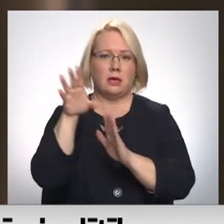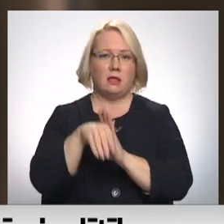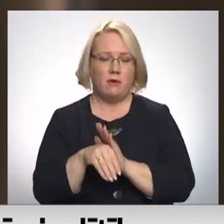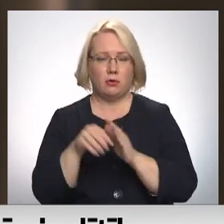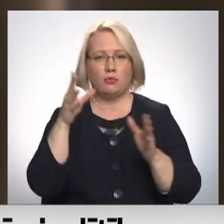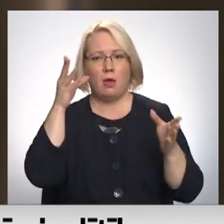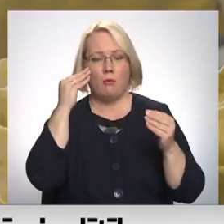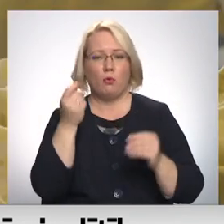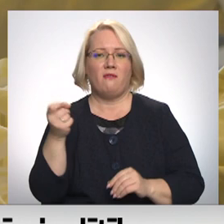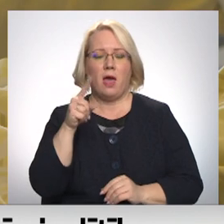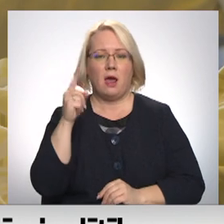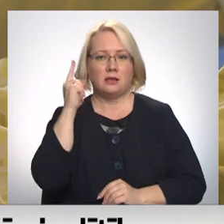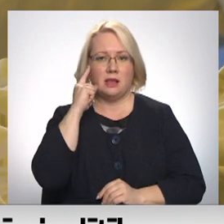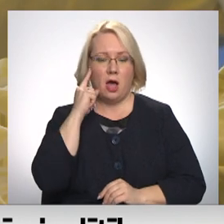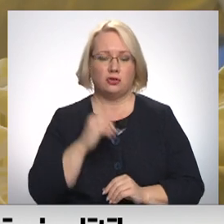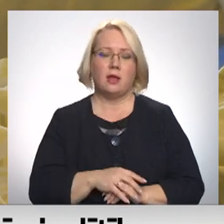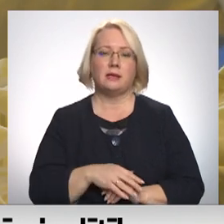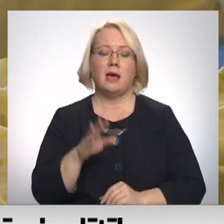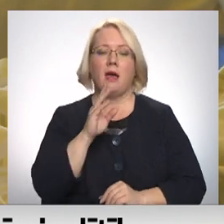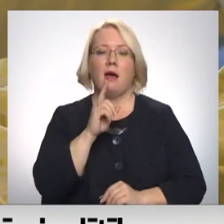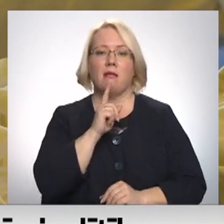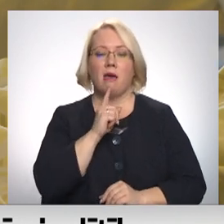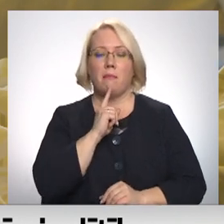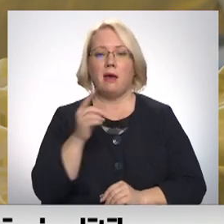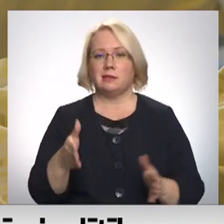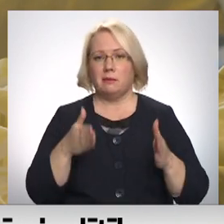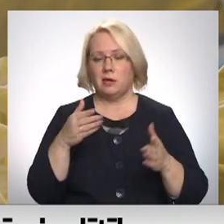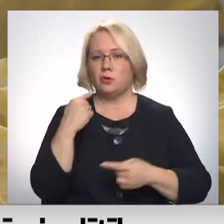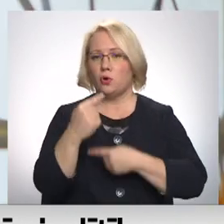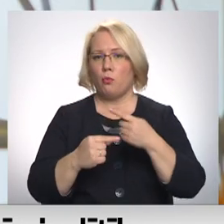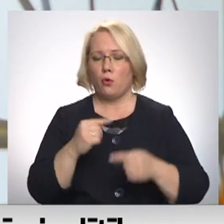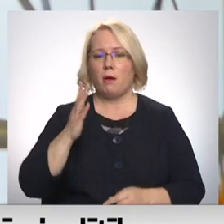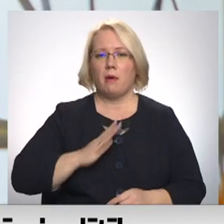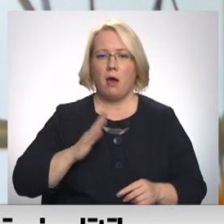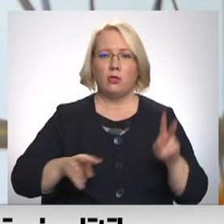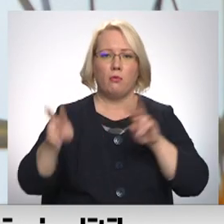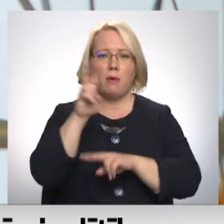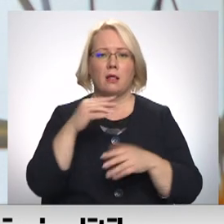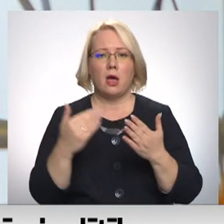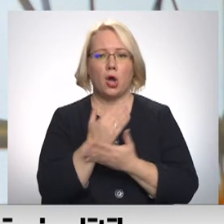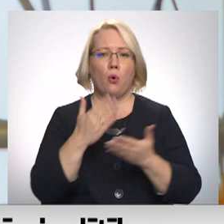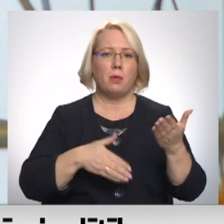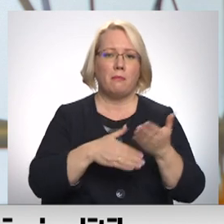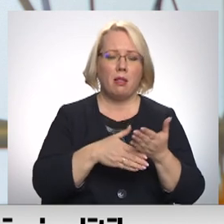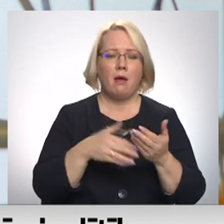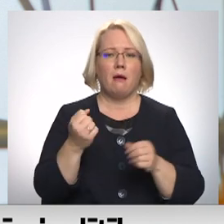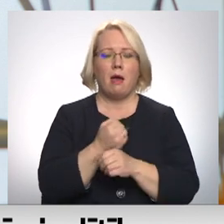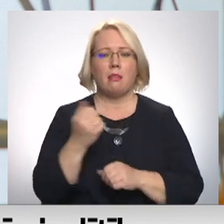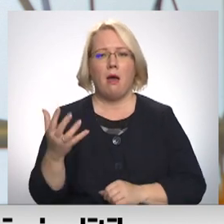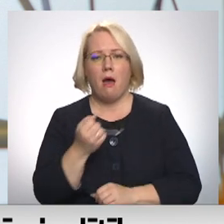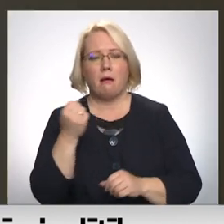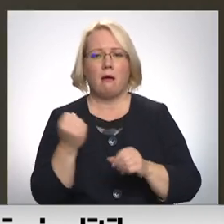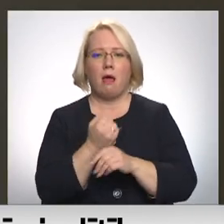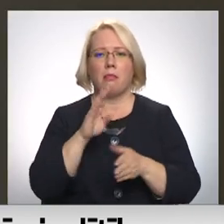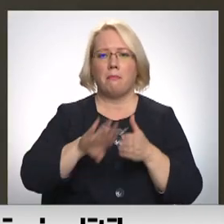apgūt vairāk zināšanas. Liepājas reģionālajā slimnīcā joprojām tiek gaidīt un meklēt jauni palīgi gan ar, gan bez